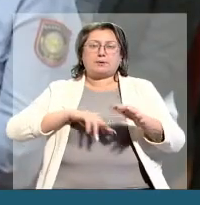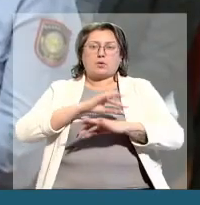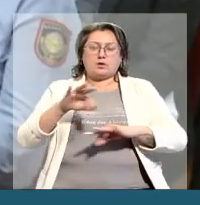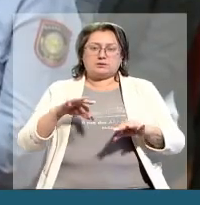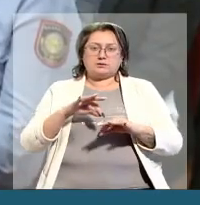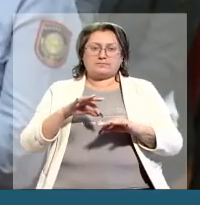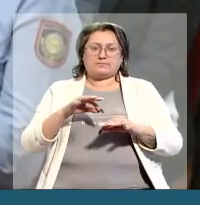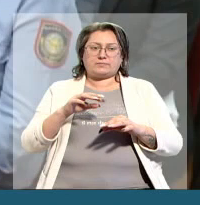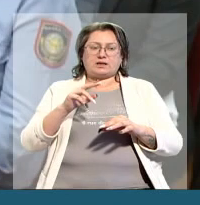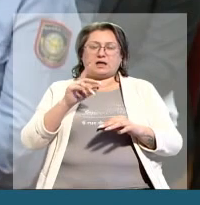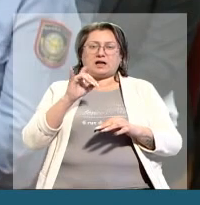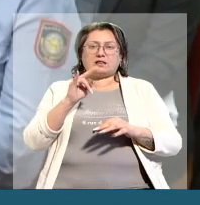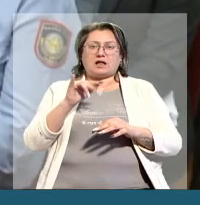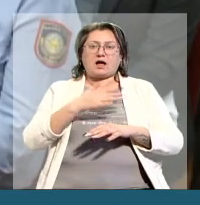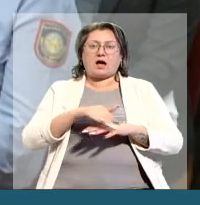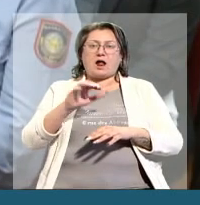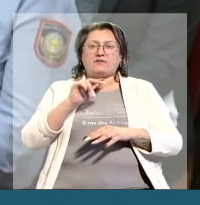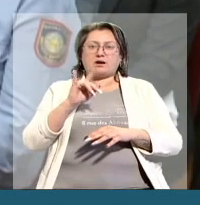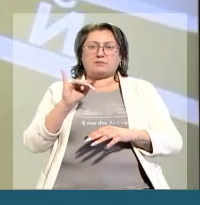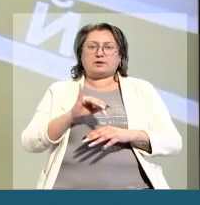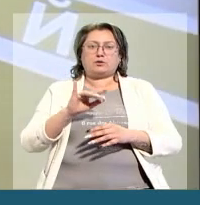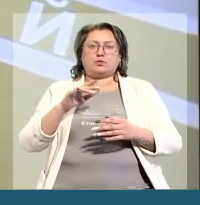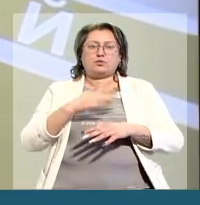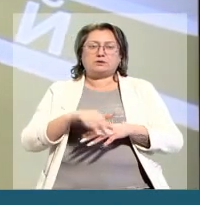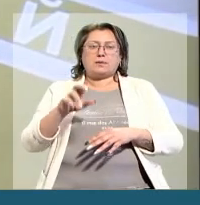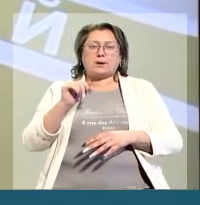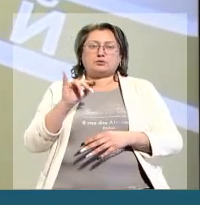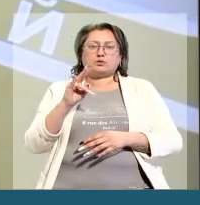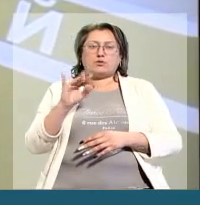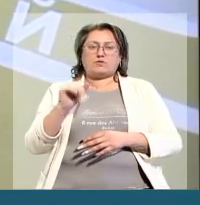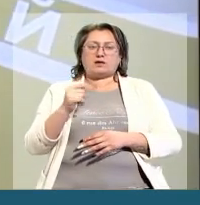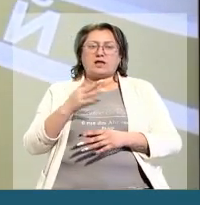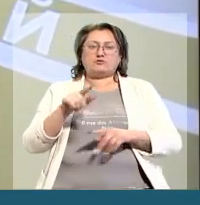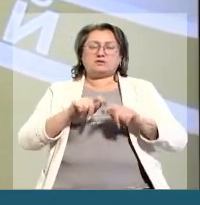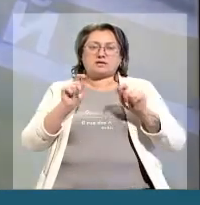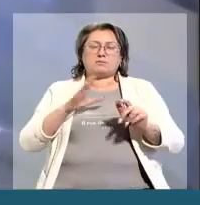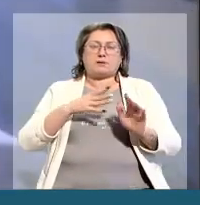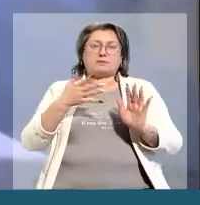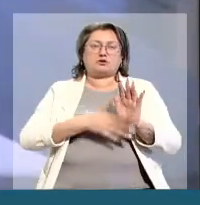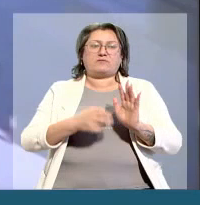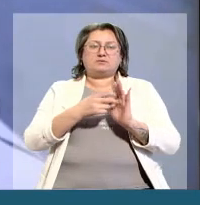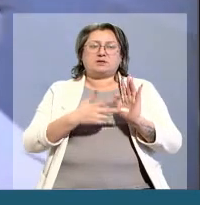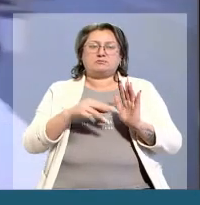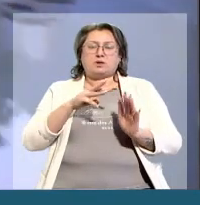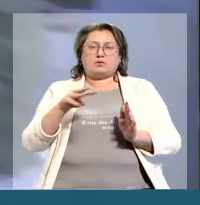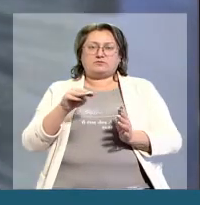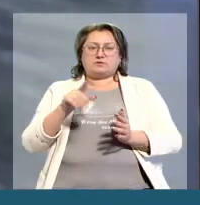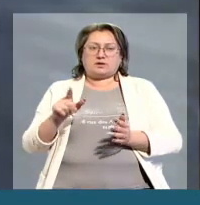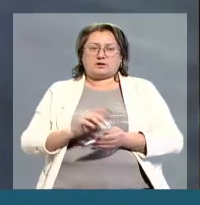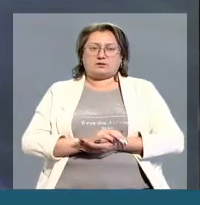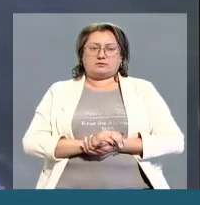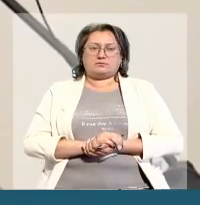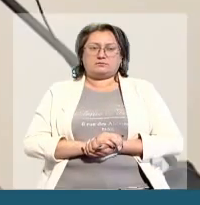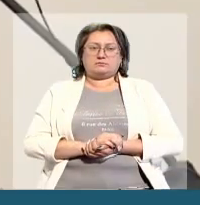еді. Оны құруға 18 миллион теңге жұмсалды. Енді дайын дизайн код облыс орталығының барлық көшелері мен ғимараттарына қолданылатын